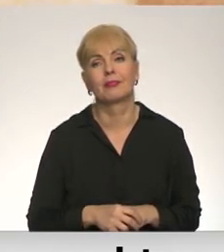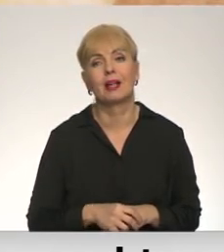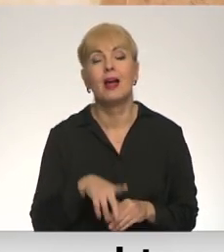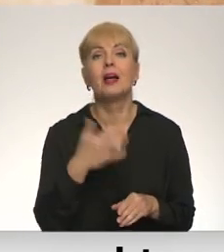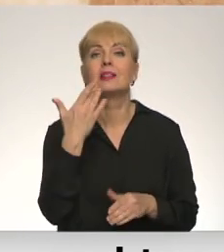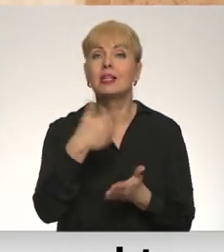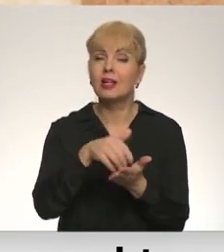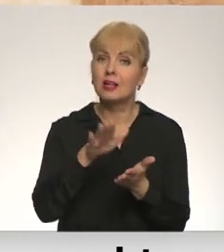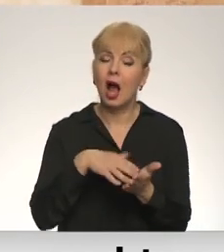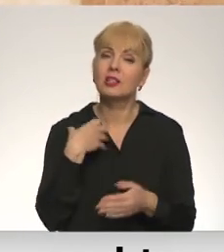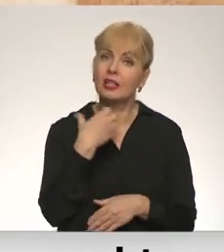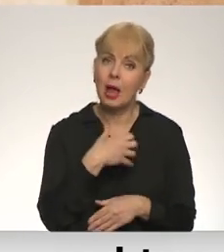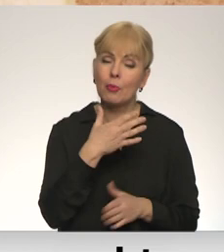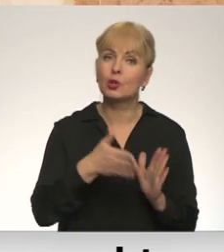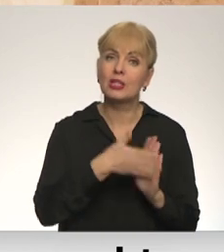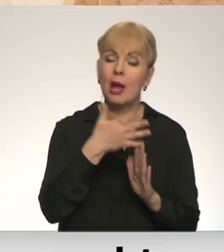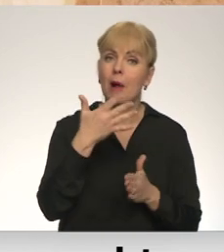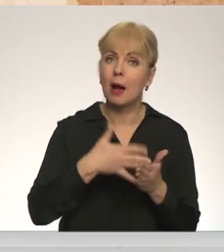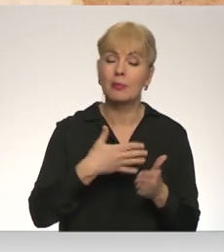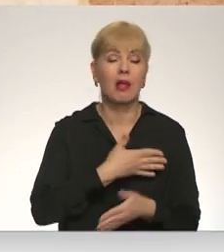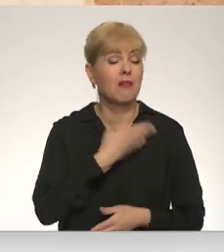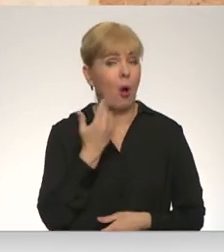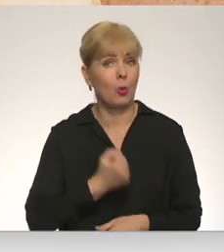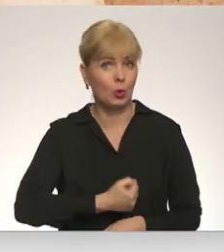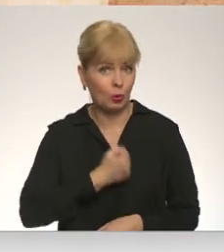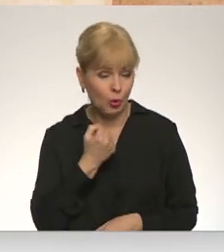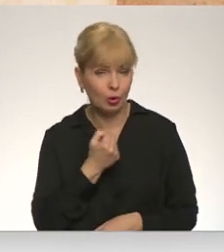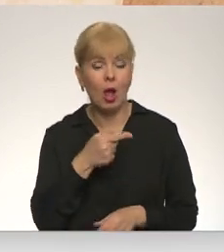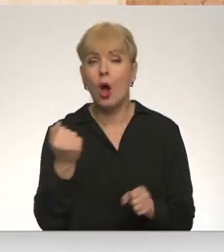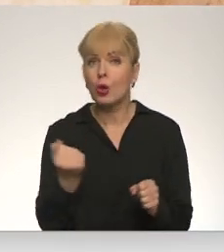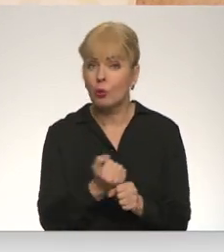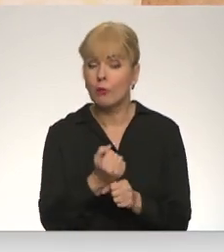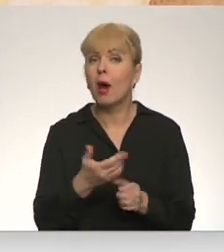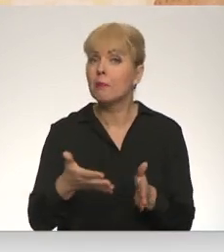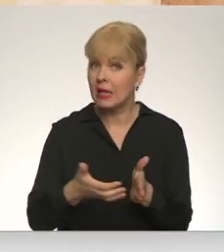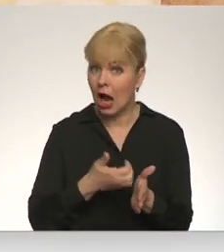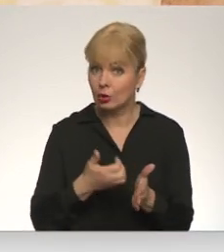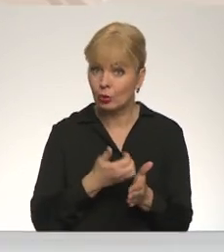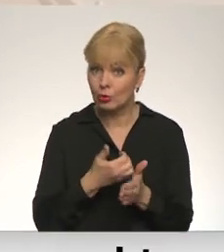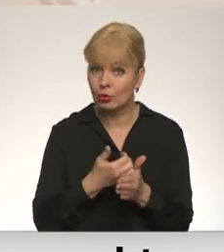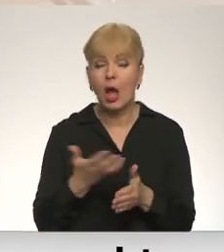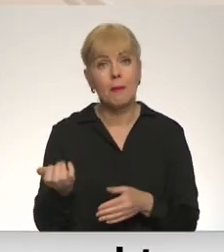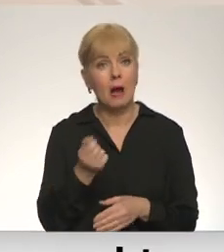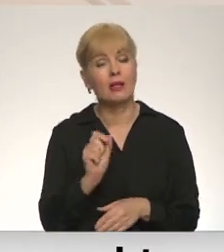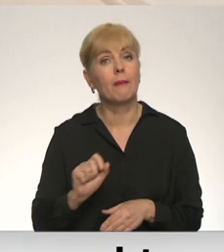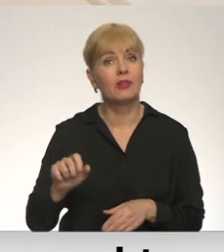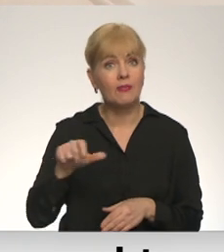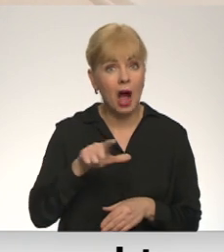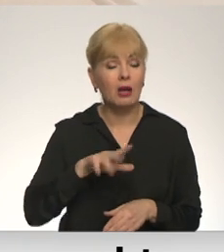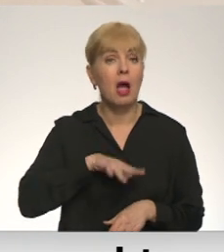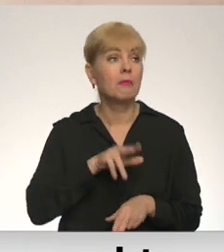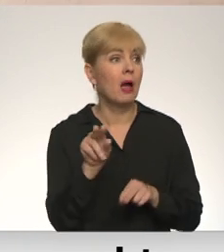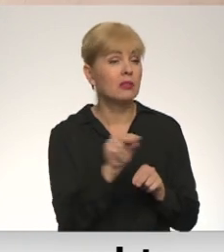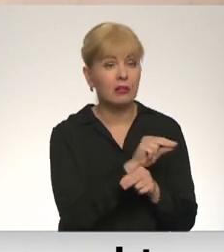Cik krāsas nepieciešams sienai aprēķināt nav grūti, bet ja nu tomēr nepietiek, varbūt paņemt vairāk. Bet pēc